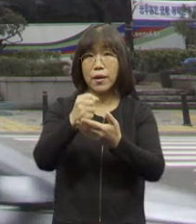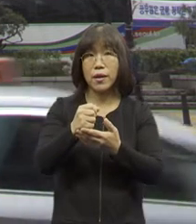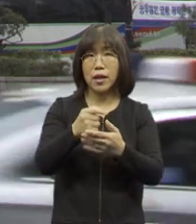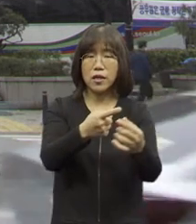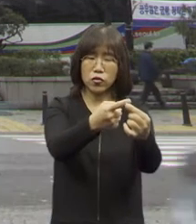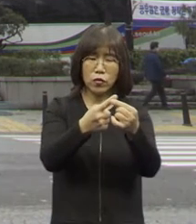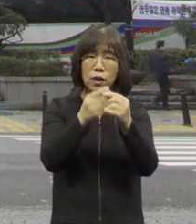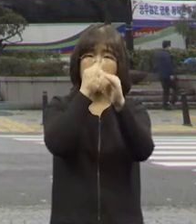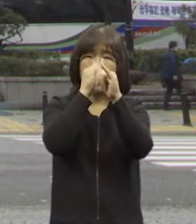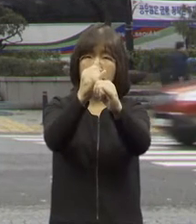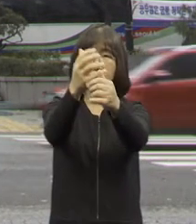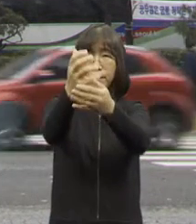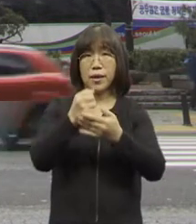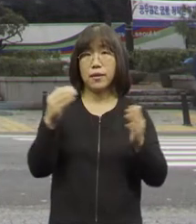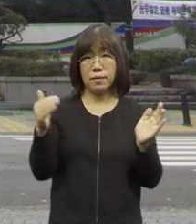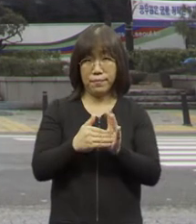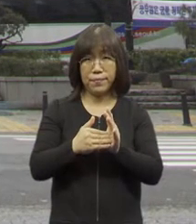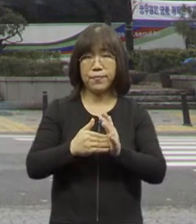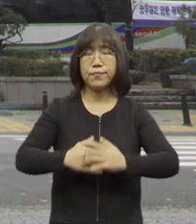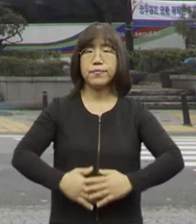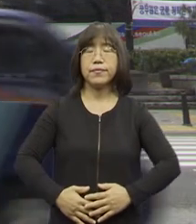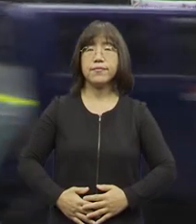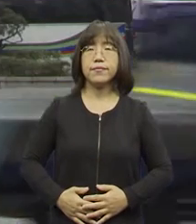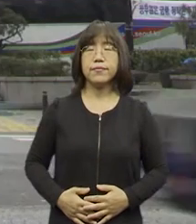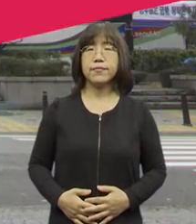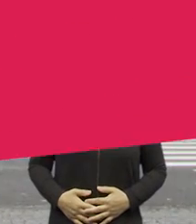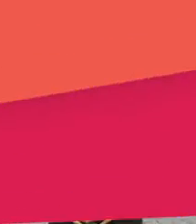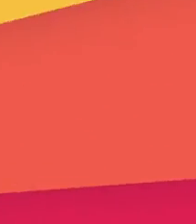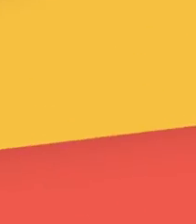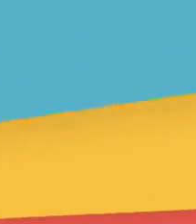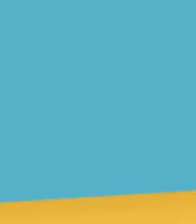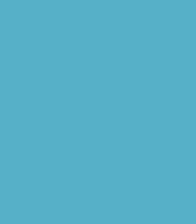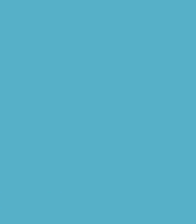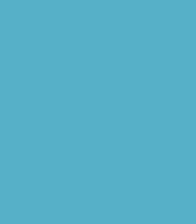우수 사례 가운데 최우수상을 받았습니다.